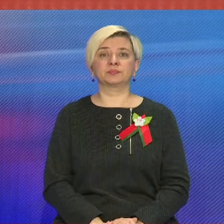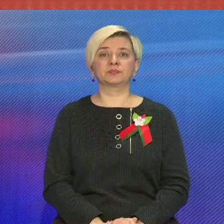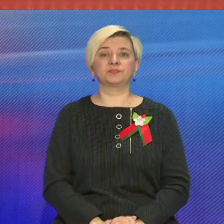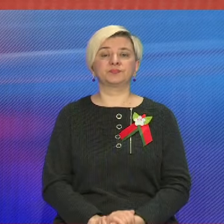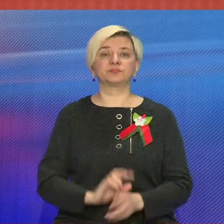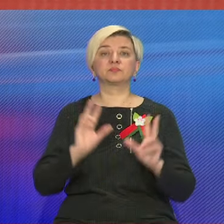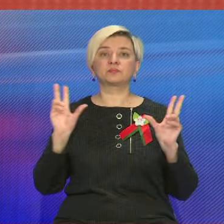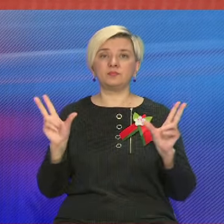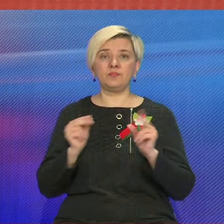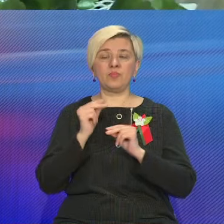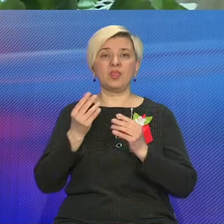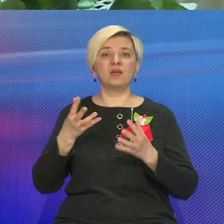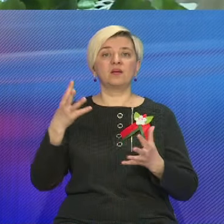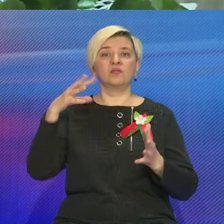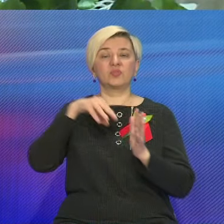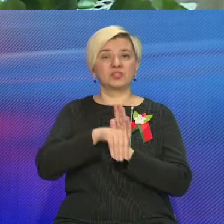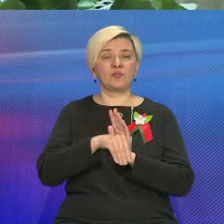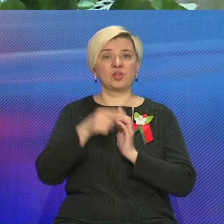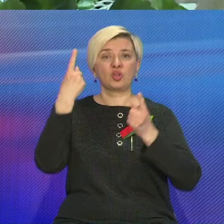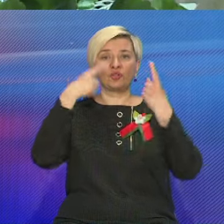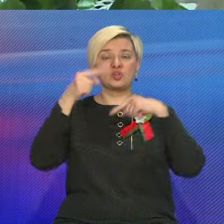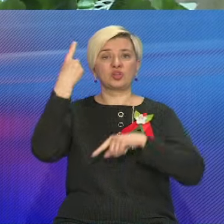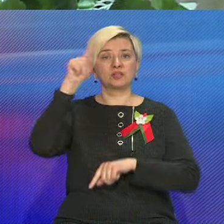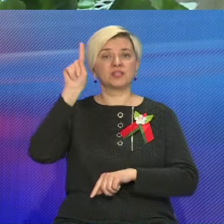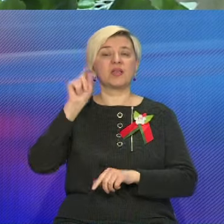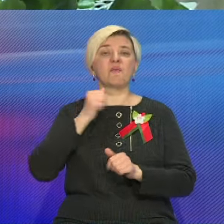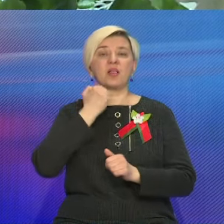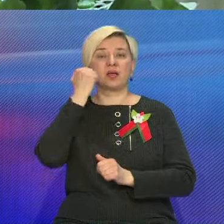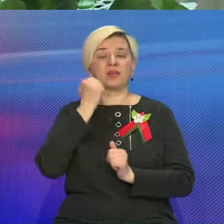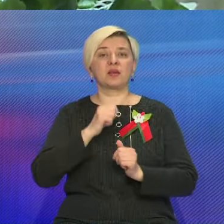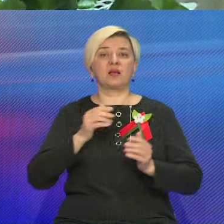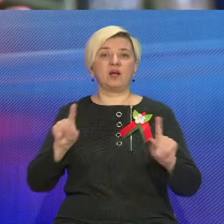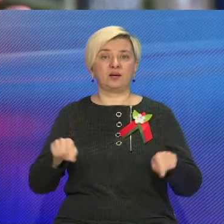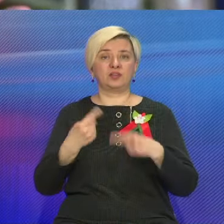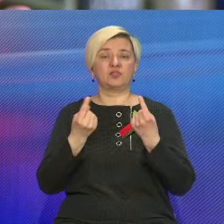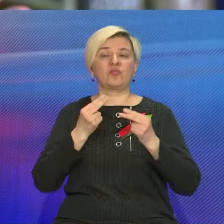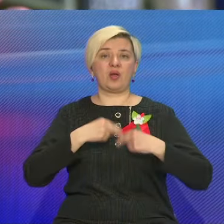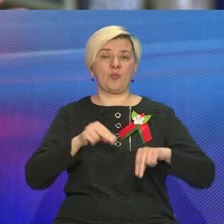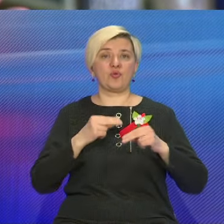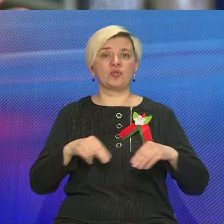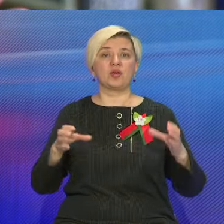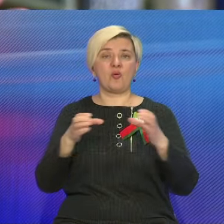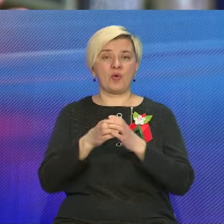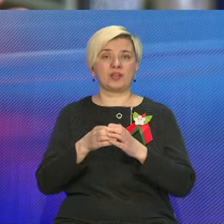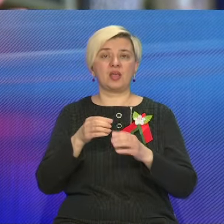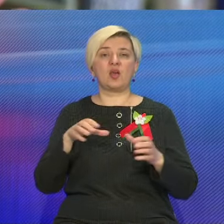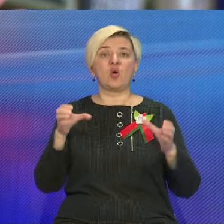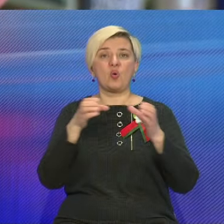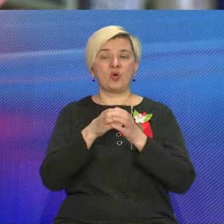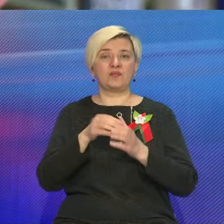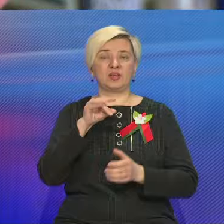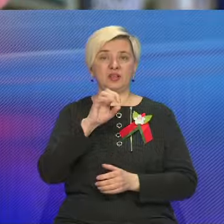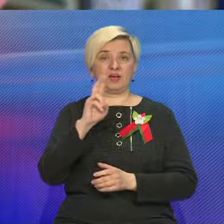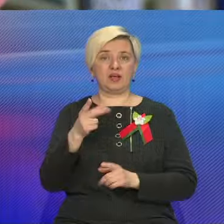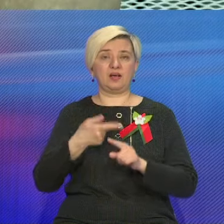Поспеховое увасабление творчих идей магчыма только дякуючи зладжанной праце команды. Коллектив ТРК «Гродна» – это объединенные любовью до